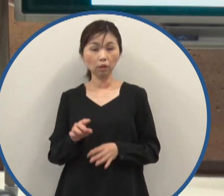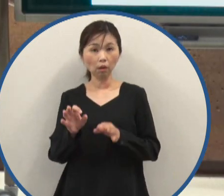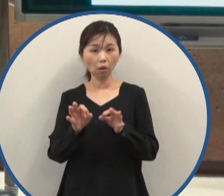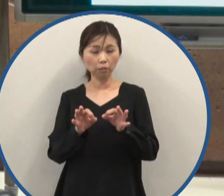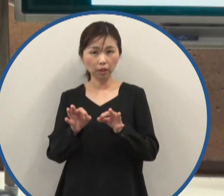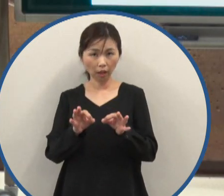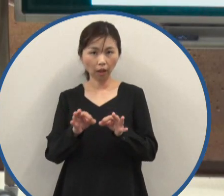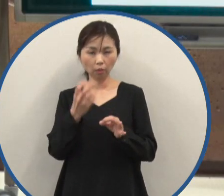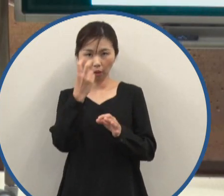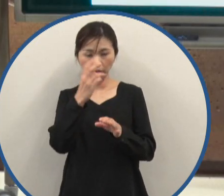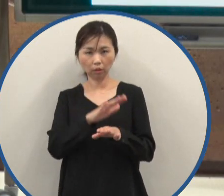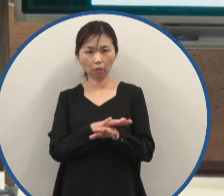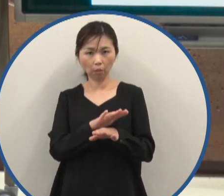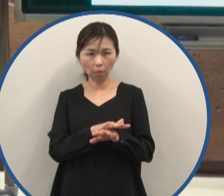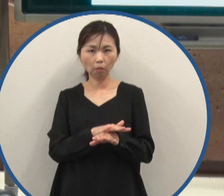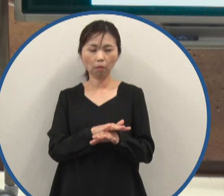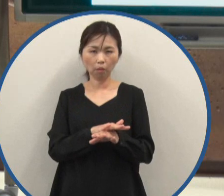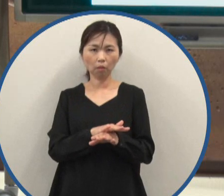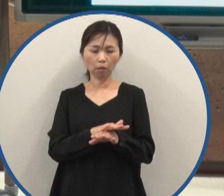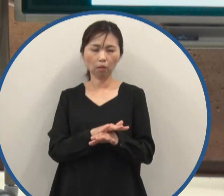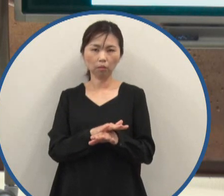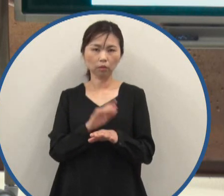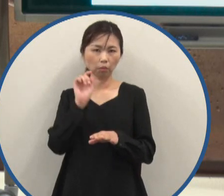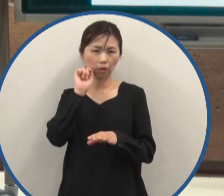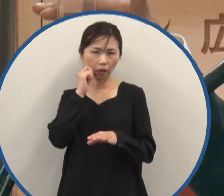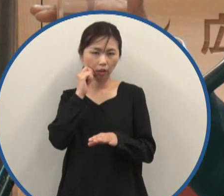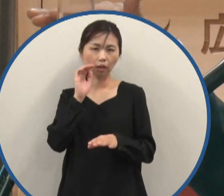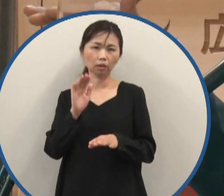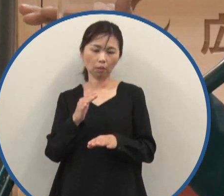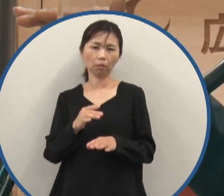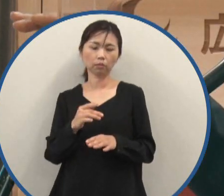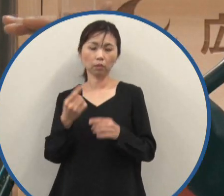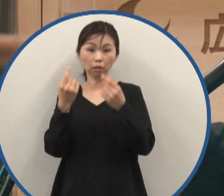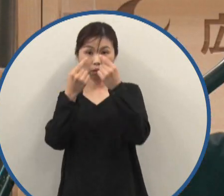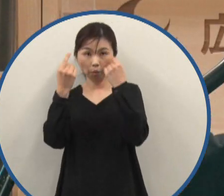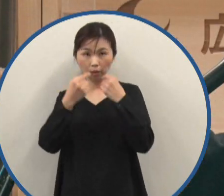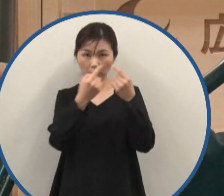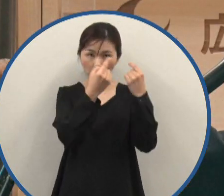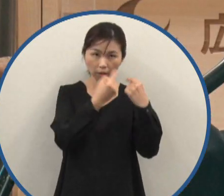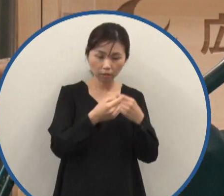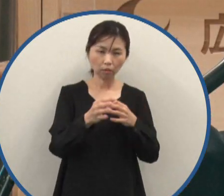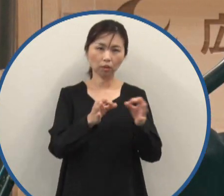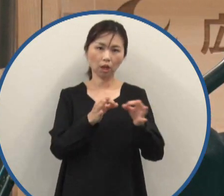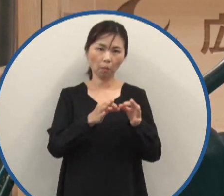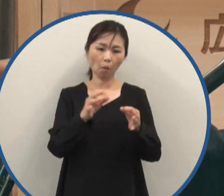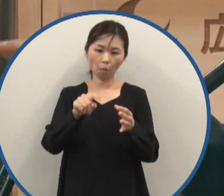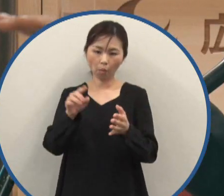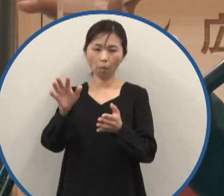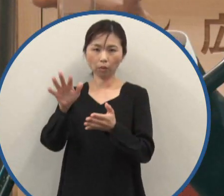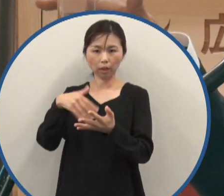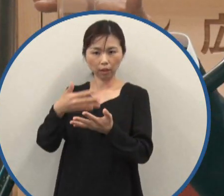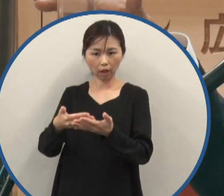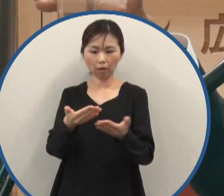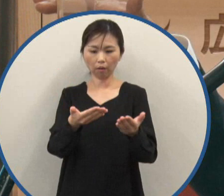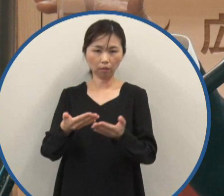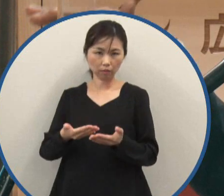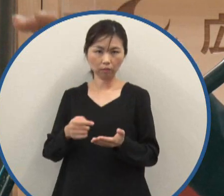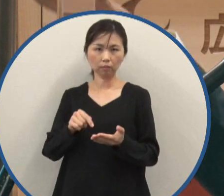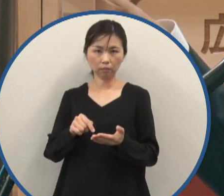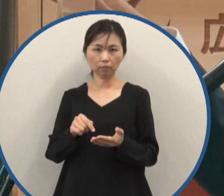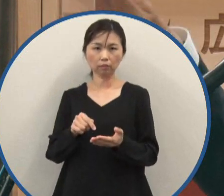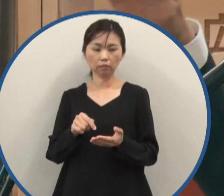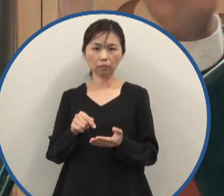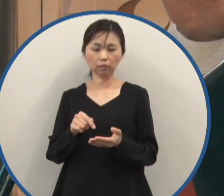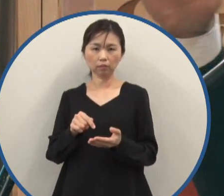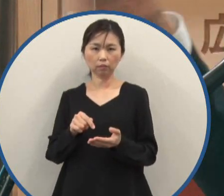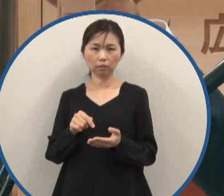れ非常にちょっと難しかったんですけども、個別の店舗のデータをいただいてまして、で、その、